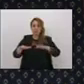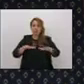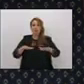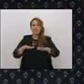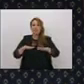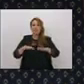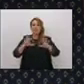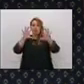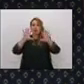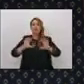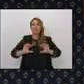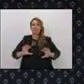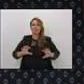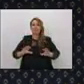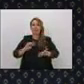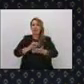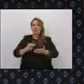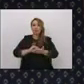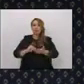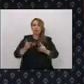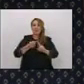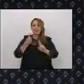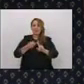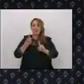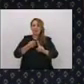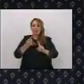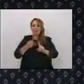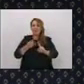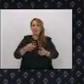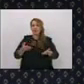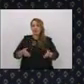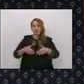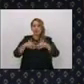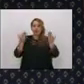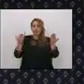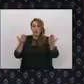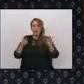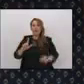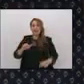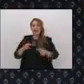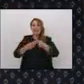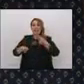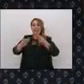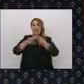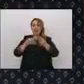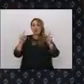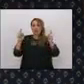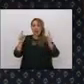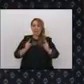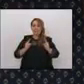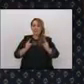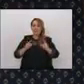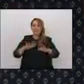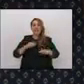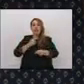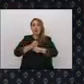طرف الإدارات والهيئات المعنية. والسيد الزميل هذا الصباح كان جاوب جزء من هذا السؤال، العمل جاري على